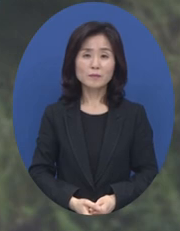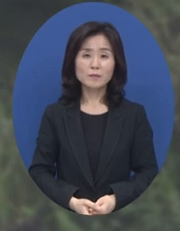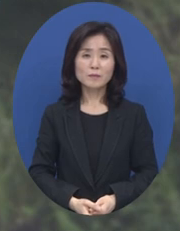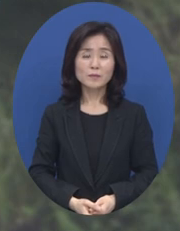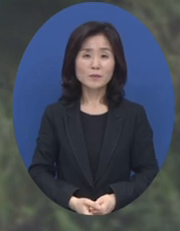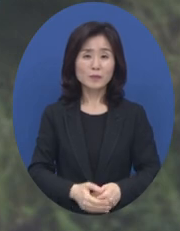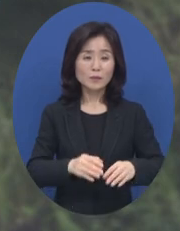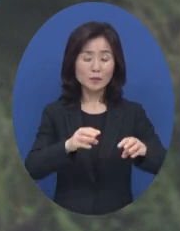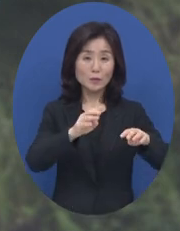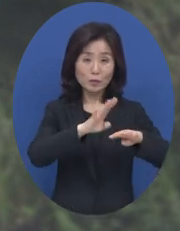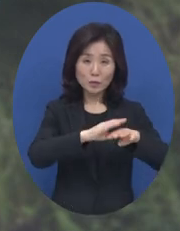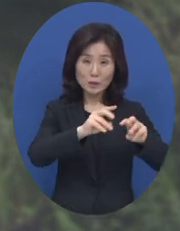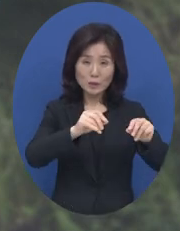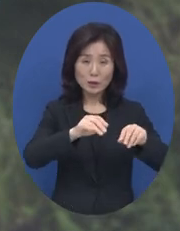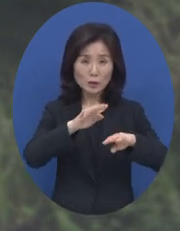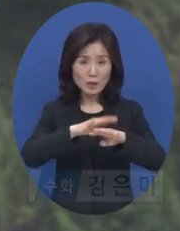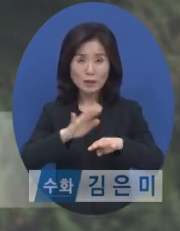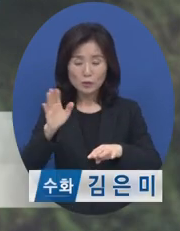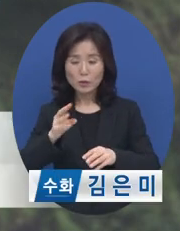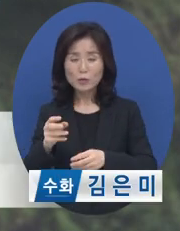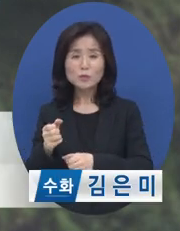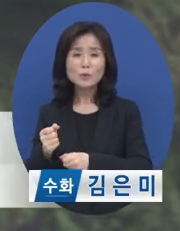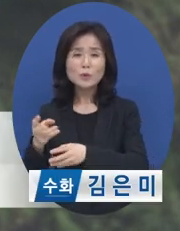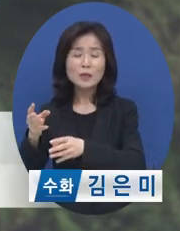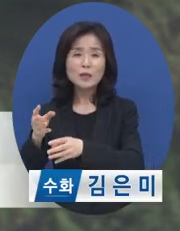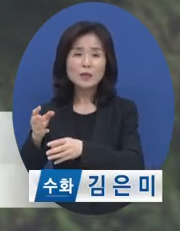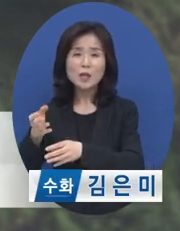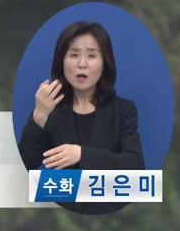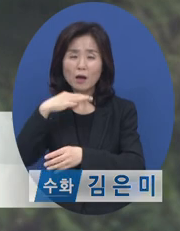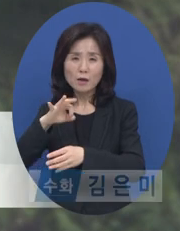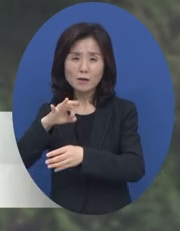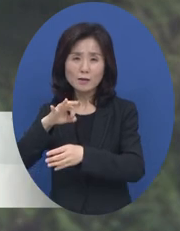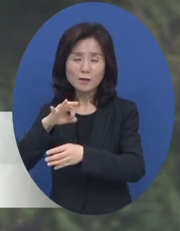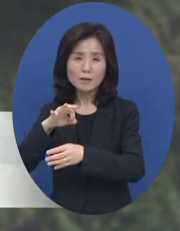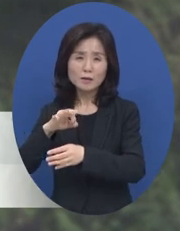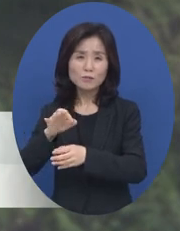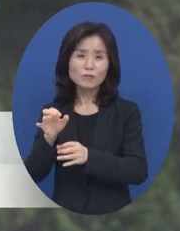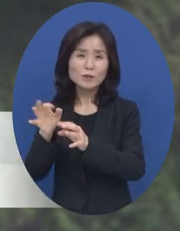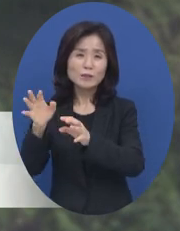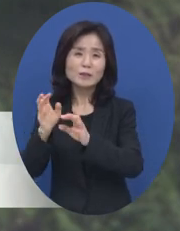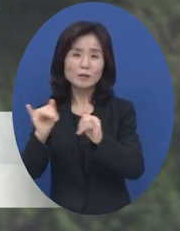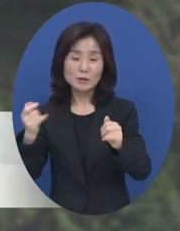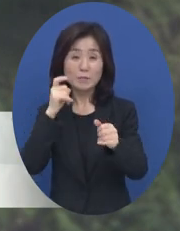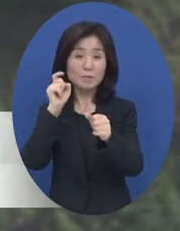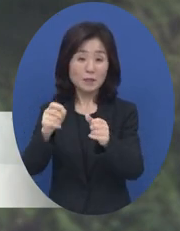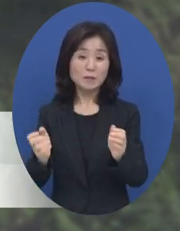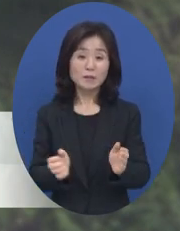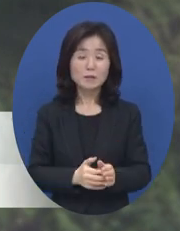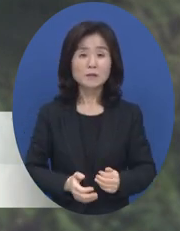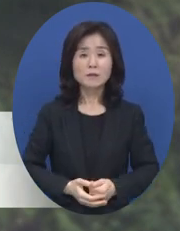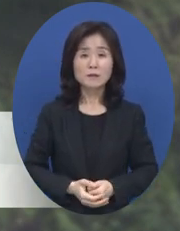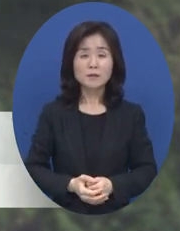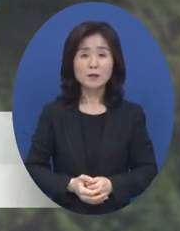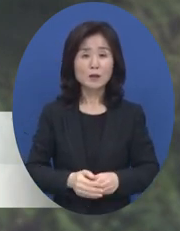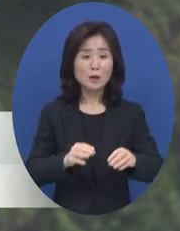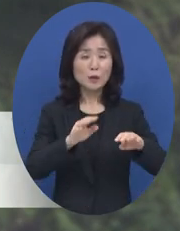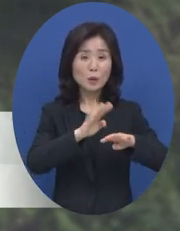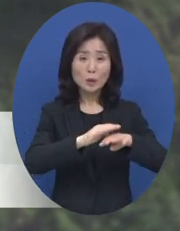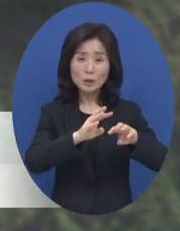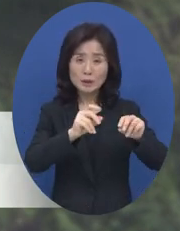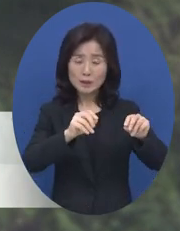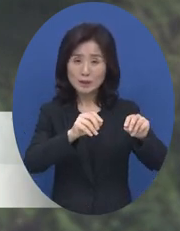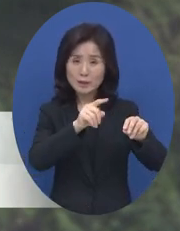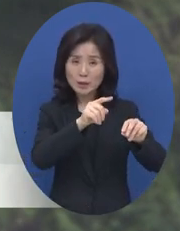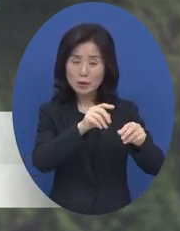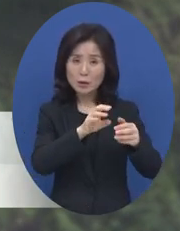농지를 농사 보다는 부동산 시세 차익을 위한 수단으로 사용한 투기꾼 들이 무더기로 적발됐습니다 농지 쪼개기 를 통해 1인당